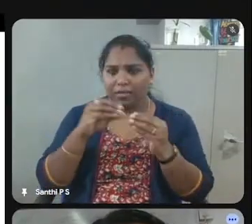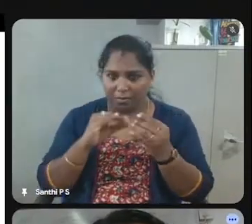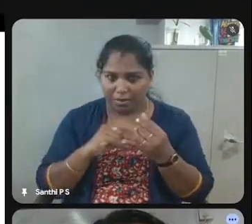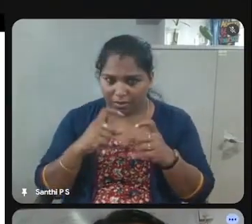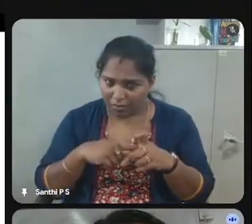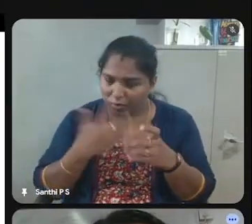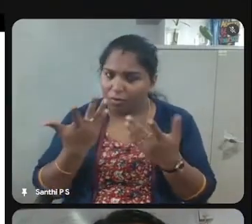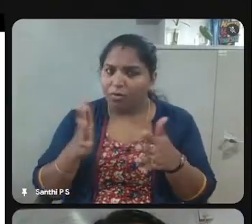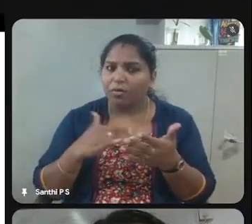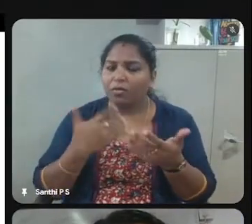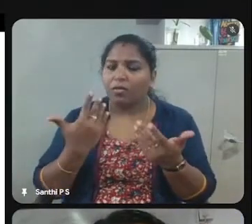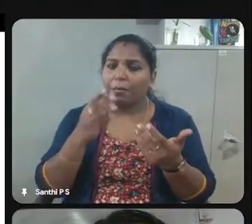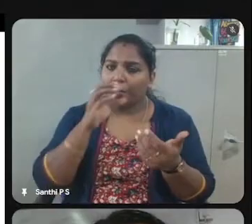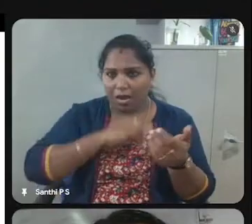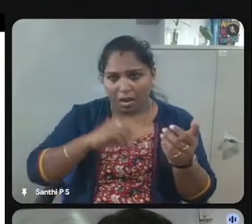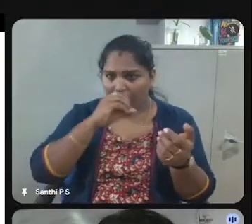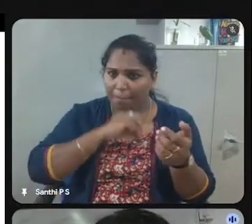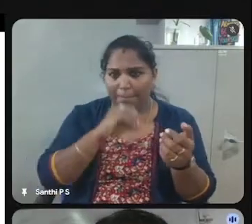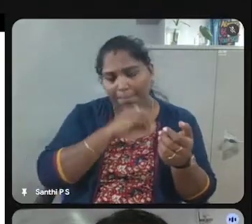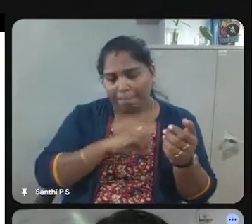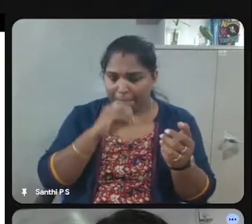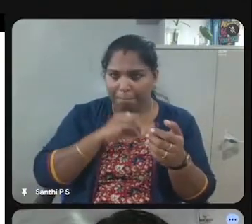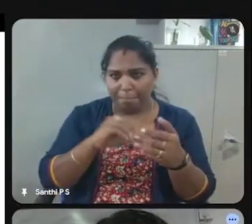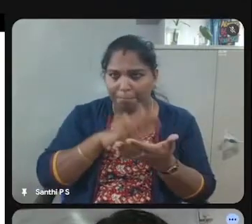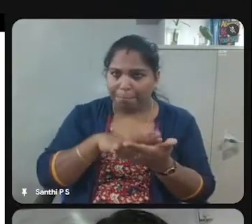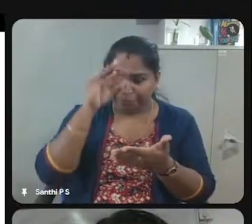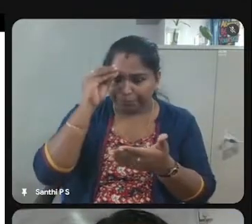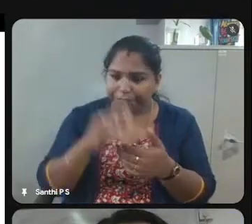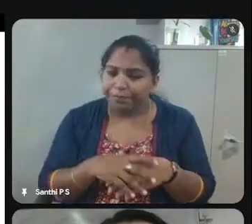ആണോ? മലയാളം മീഡിയം. മലയാളം മീഡിയം ആണ്.